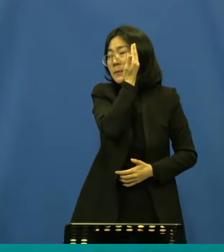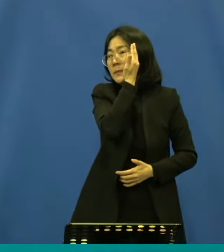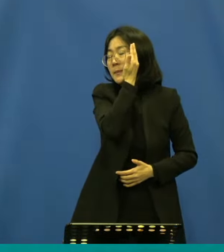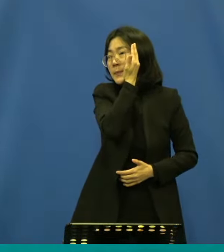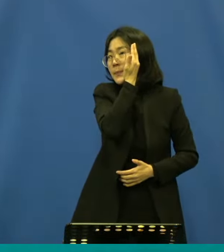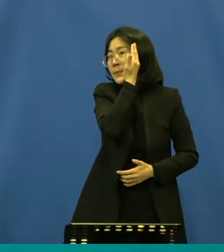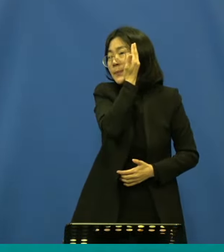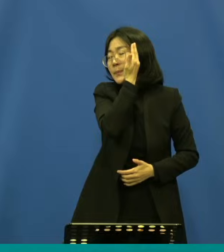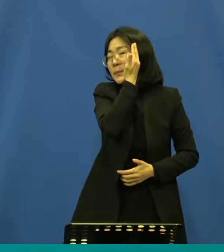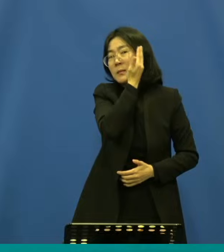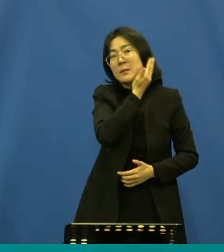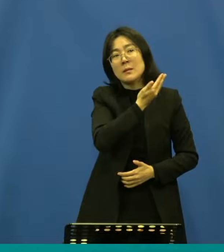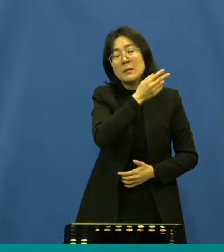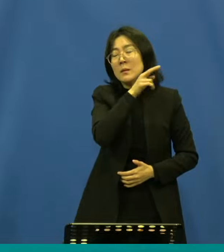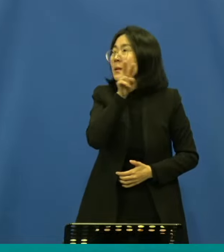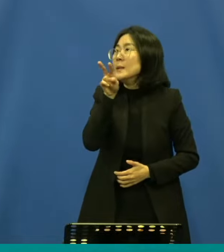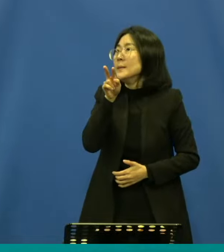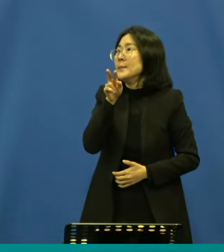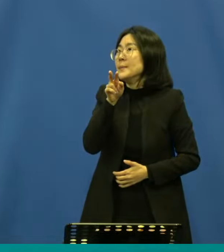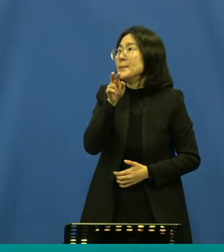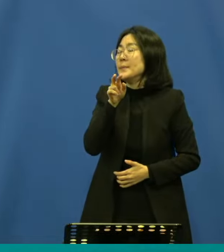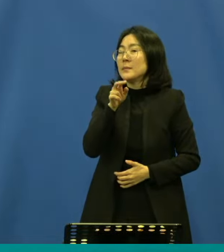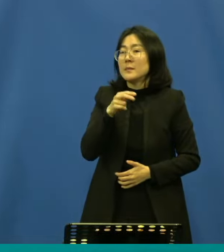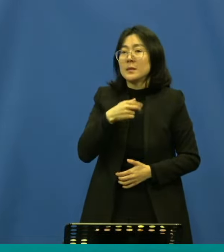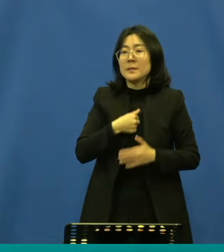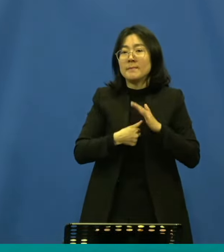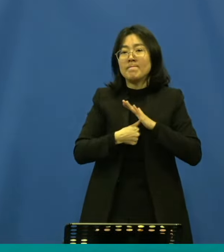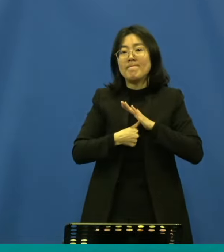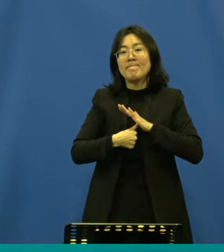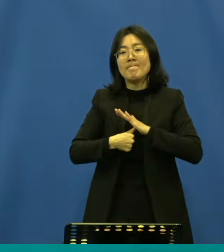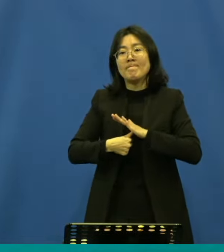보통 누르고 살아요. 우리가 힘들면 누르고 산다고요.